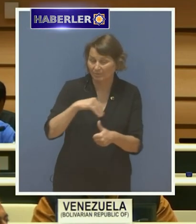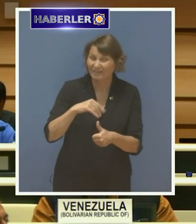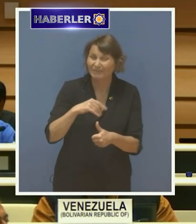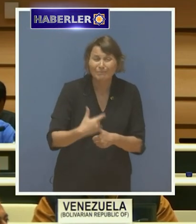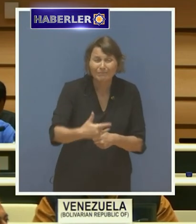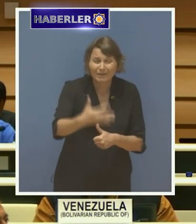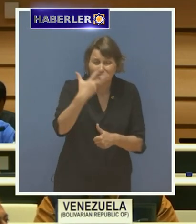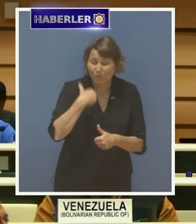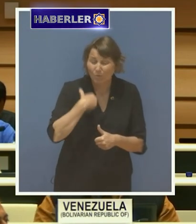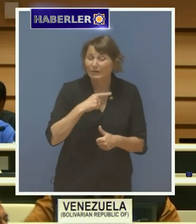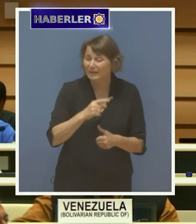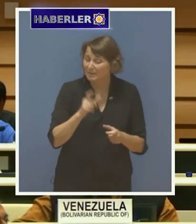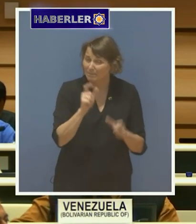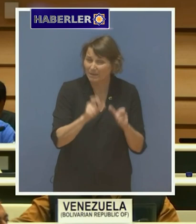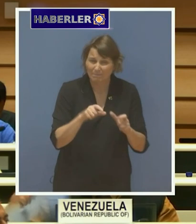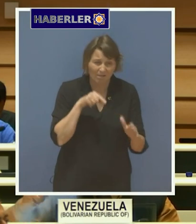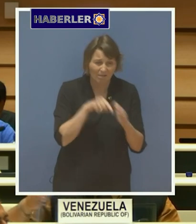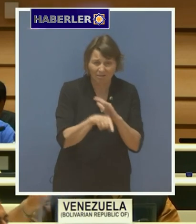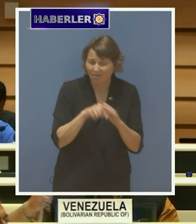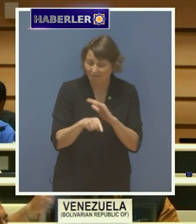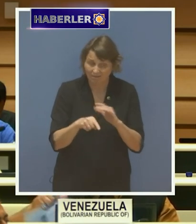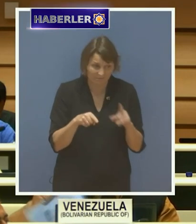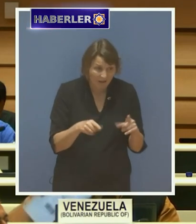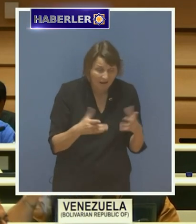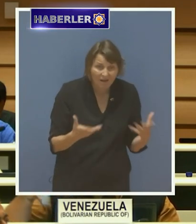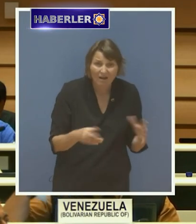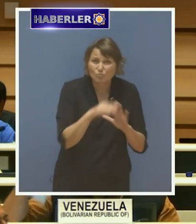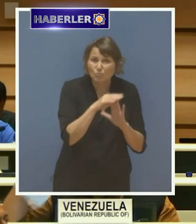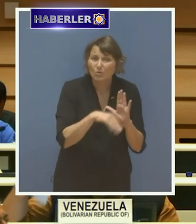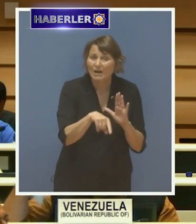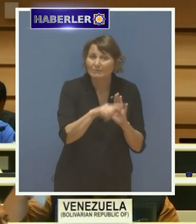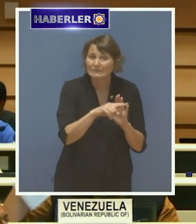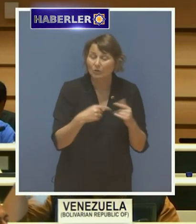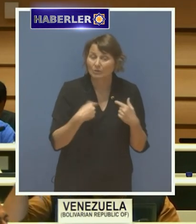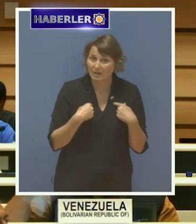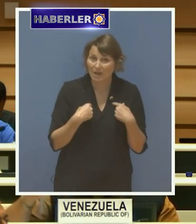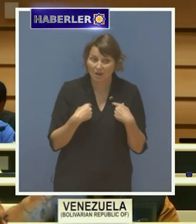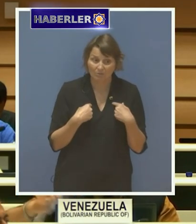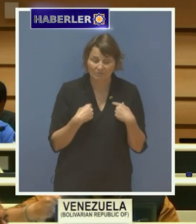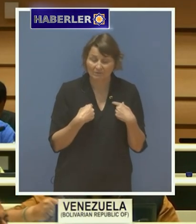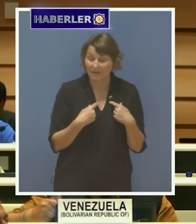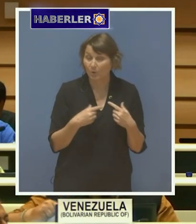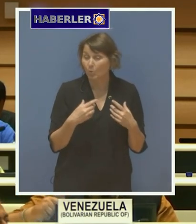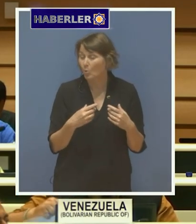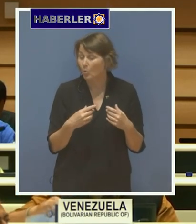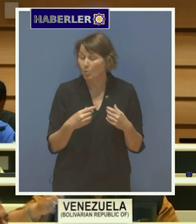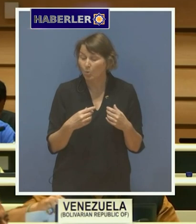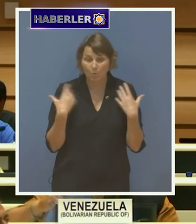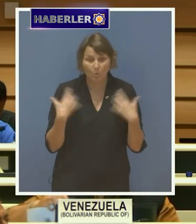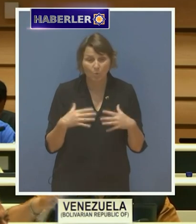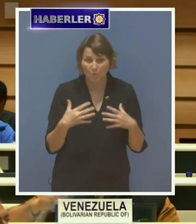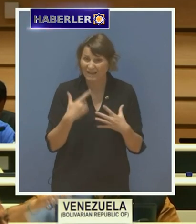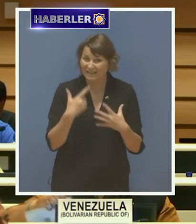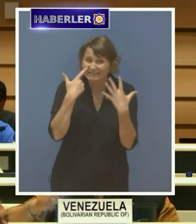oluşunun nedenlerinden biri olduğu gerçeği göz önüne alınmadan, dilsel ifademizde bir iz bırakan toprak